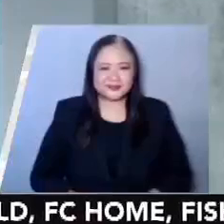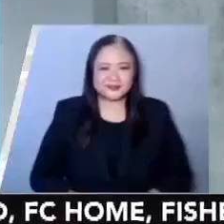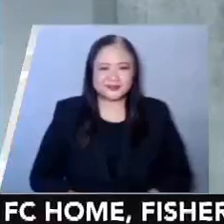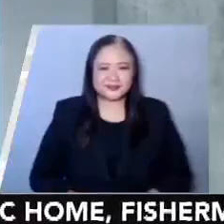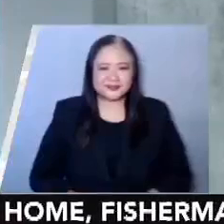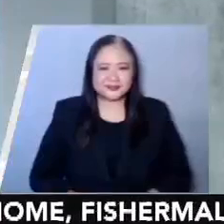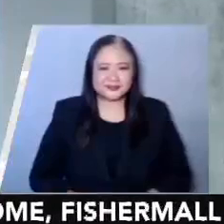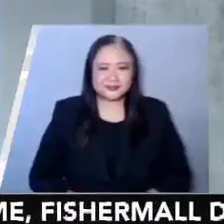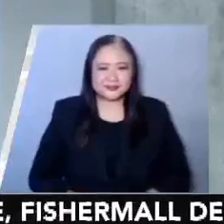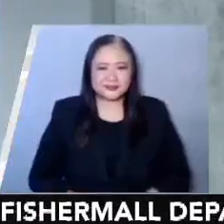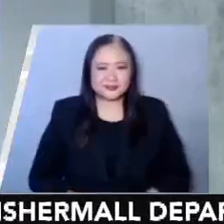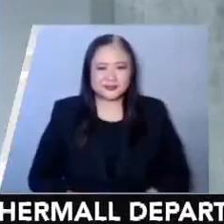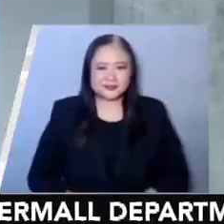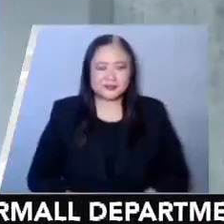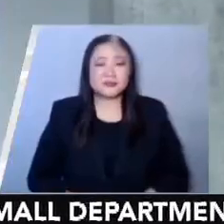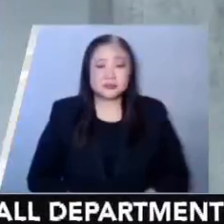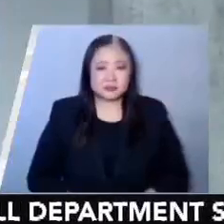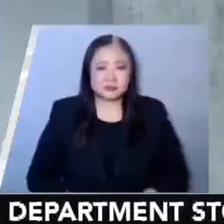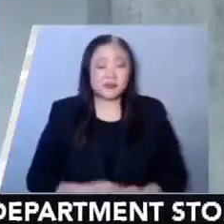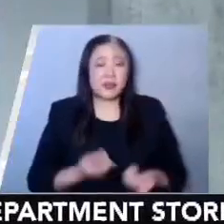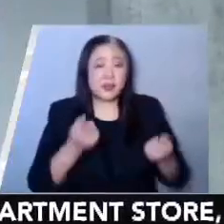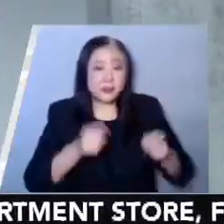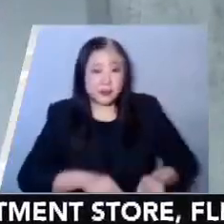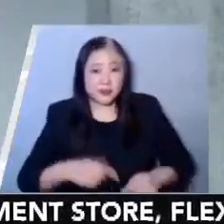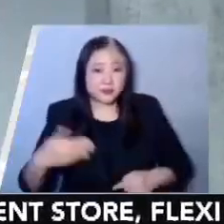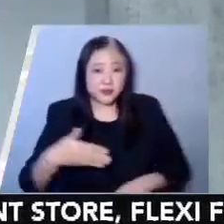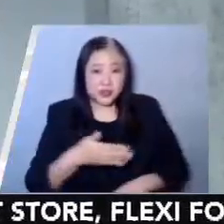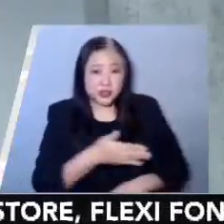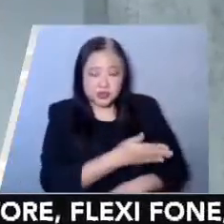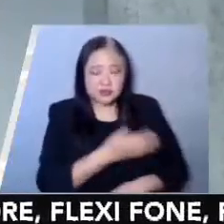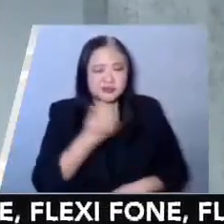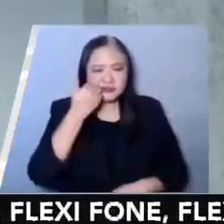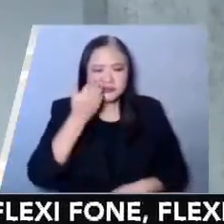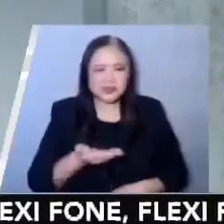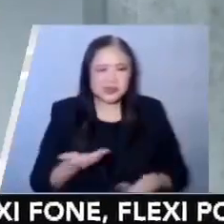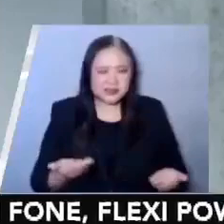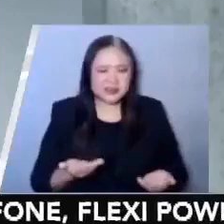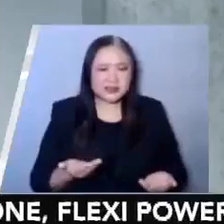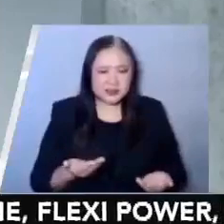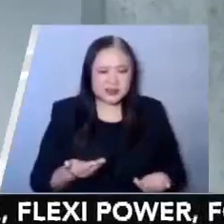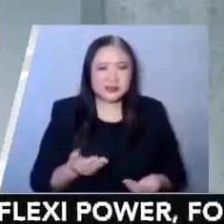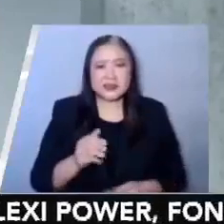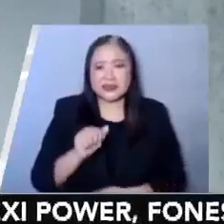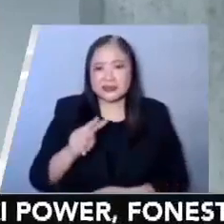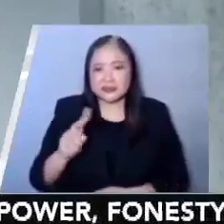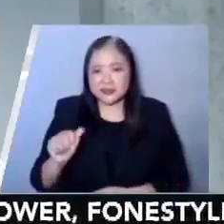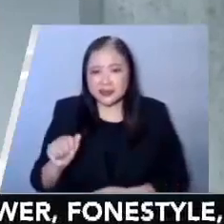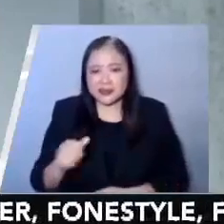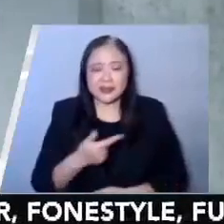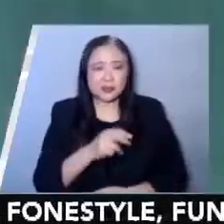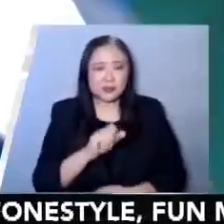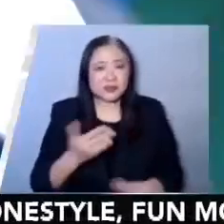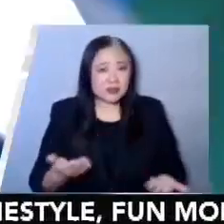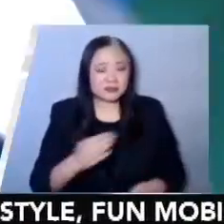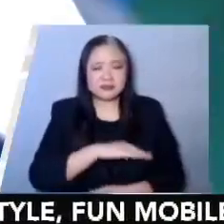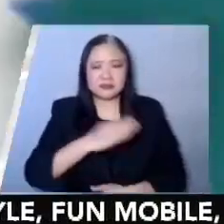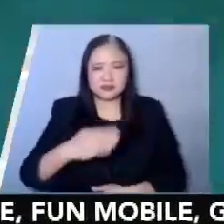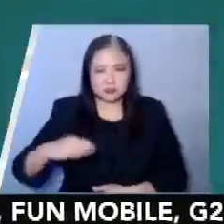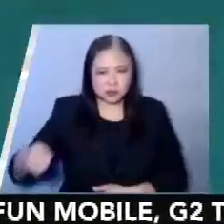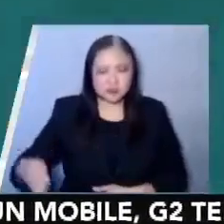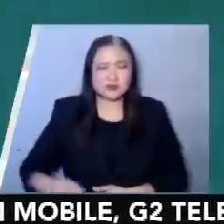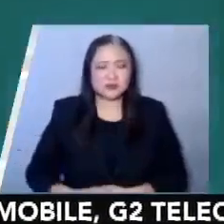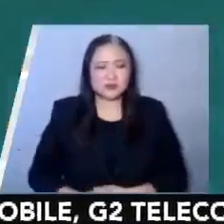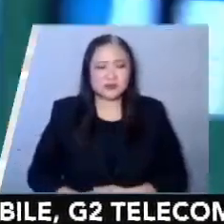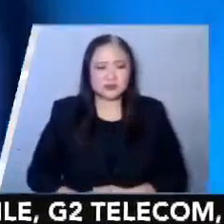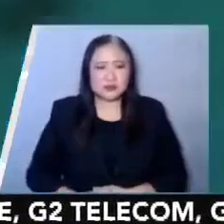Mga patay na isda ang natagpuan sa bahagi ng Lumayag Slope sa boundary ng Anda at Ginulman sa Bohol. Nakunan po yan itong Linggo